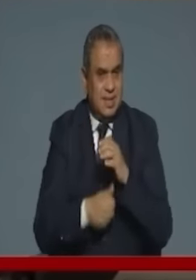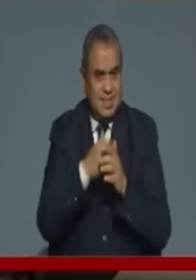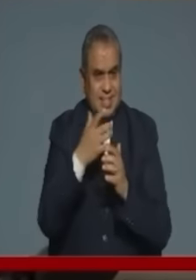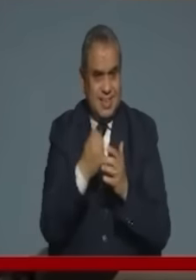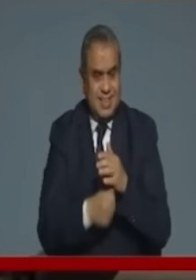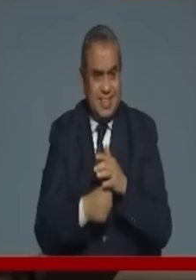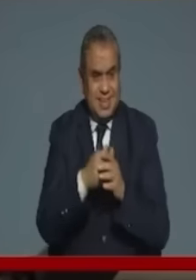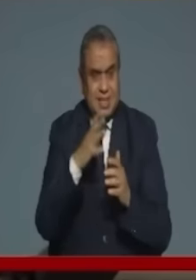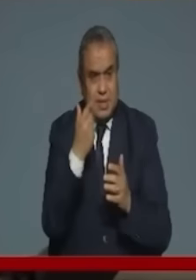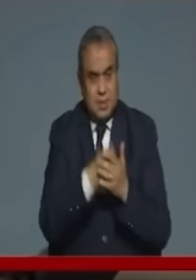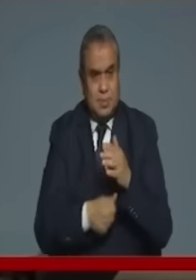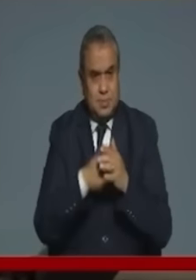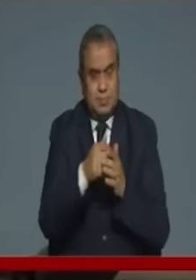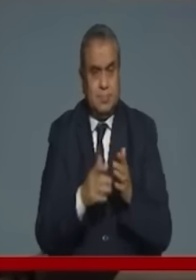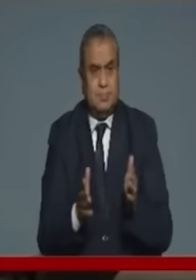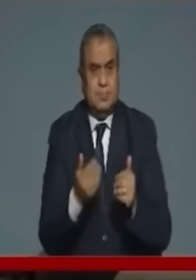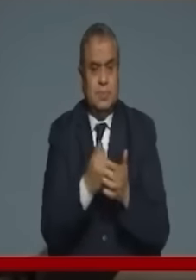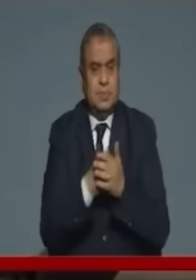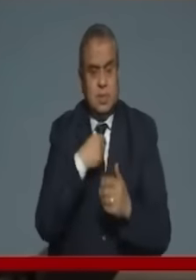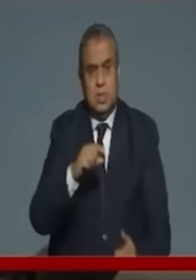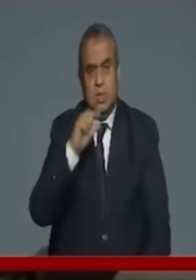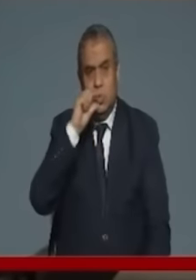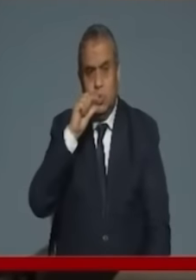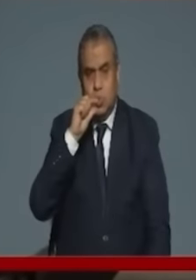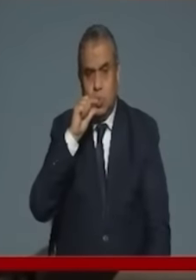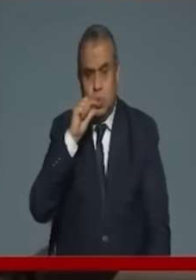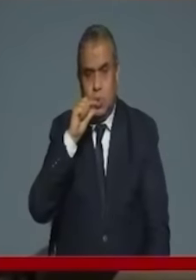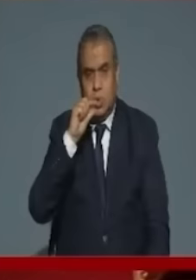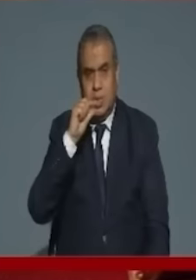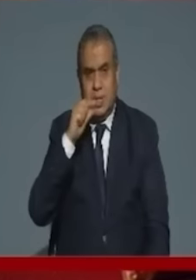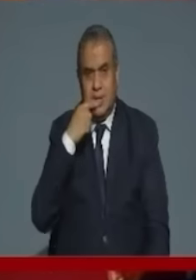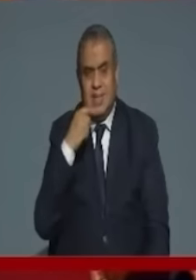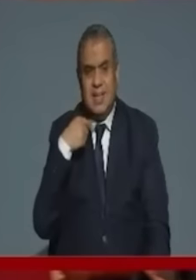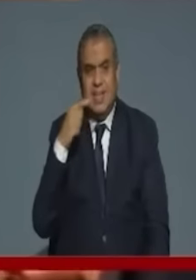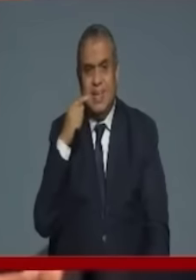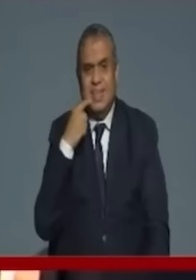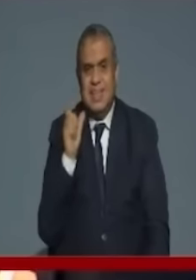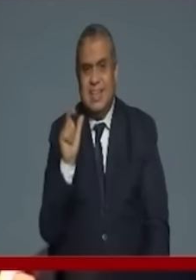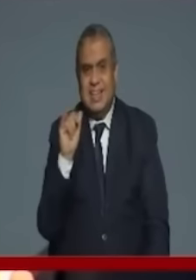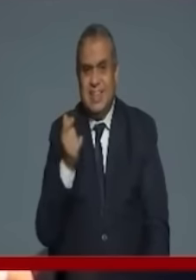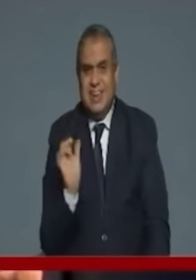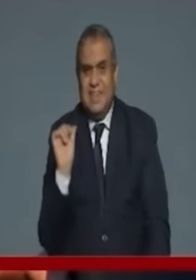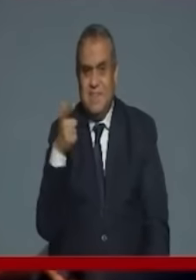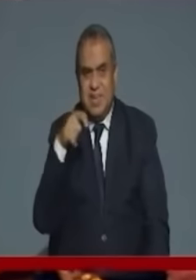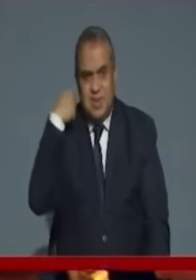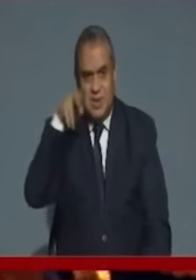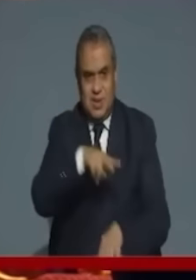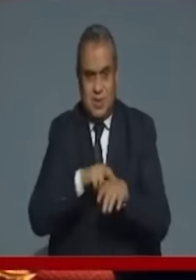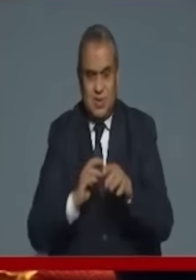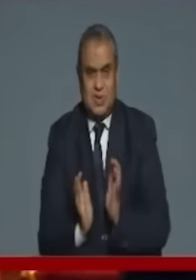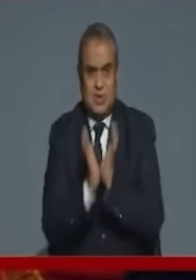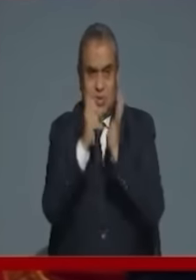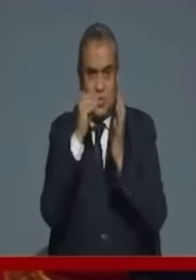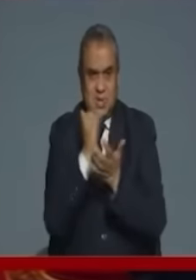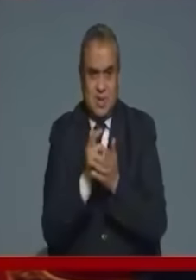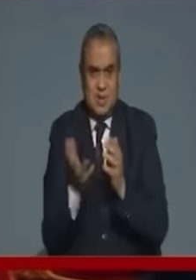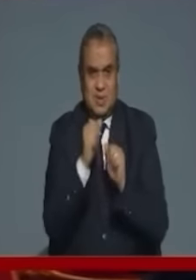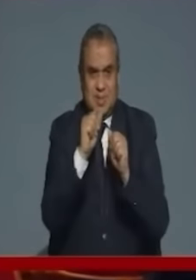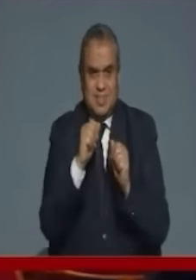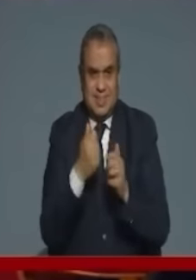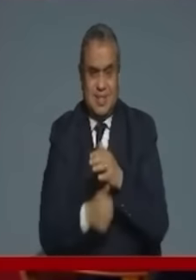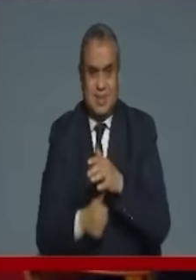كتير، لكن الدكتوره نيفين قاعده تقول فين مش كده يا دكتوره؟ اتفضلي